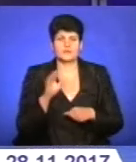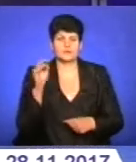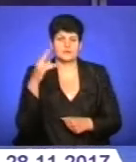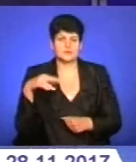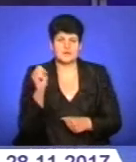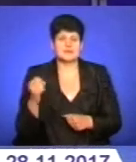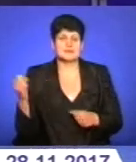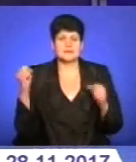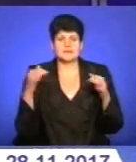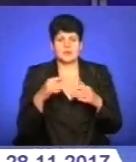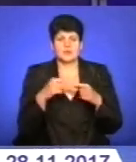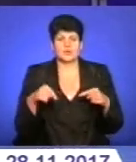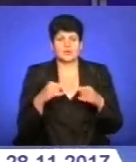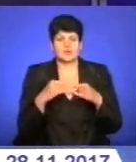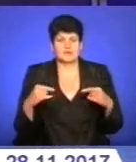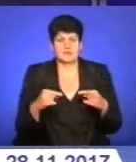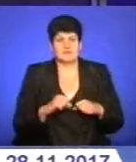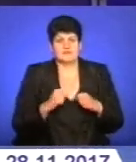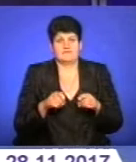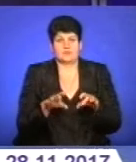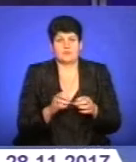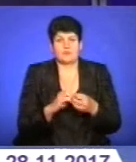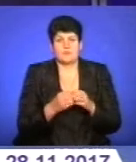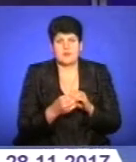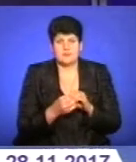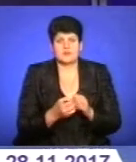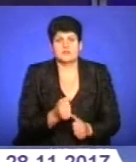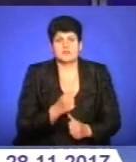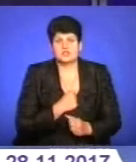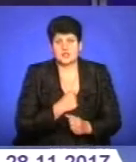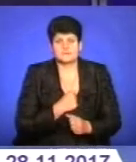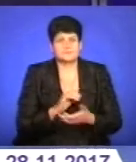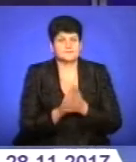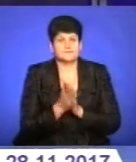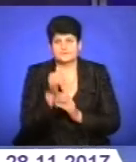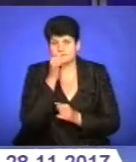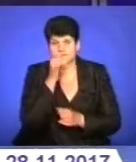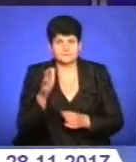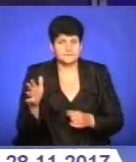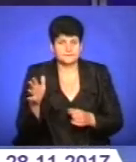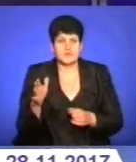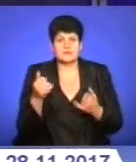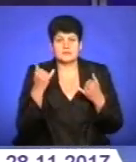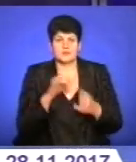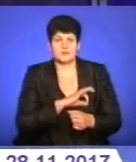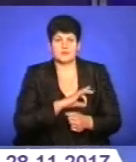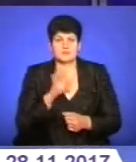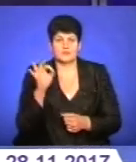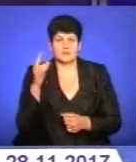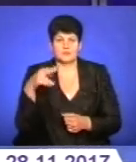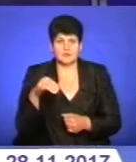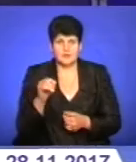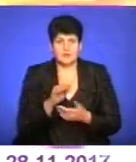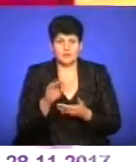таки зібрали круглий стіл, де намагалися вирішити проблему. Однак, на жаль, досягти компромісу не вдалося. Наразі юристи ОДА повторно